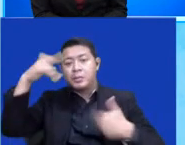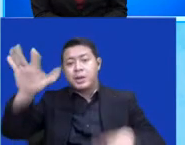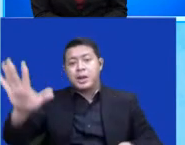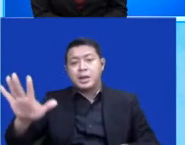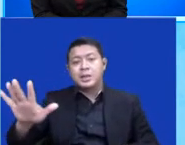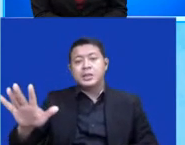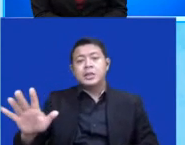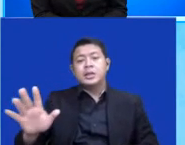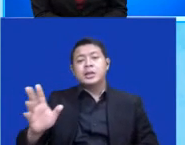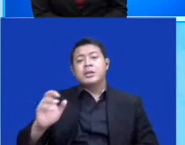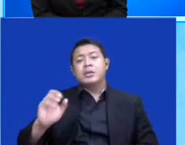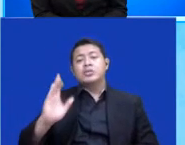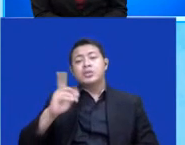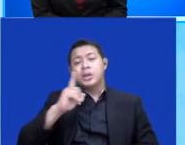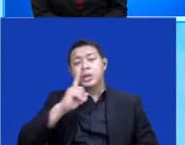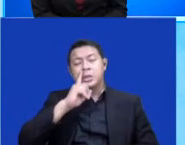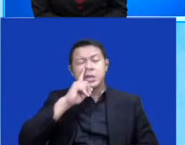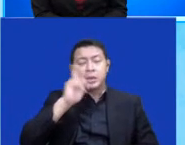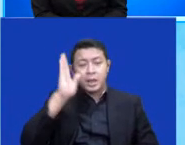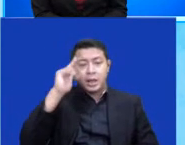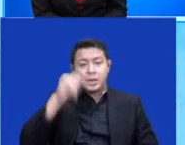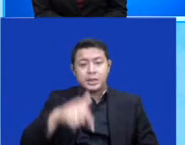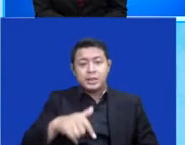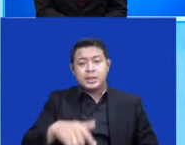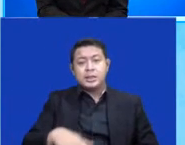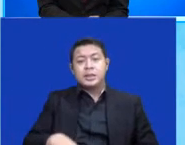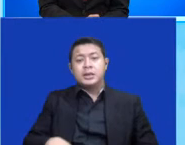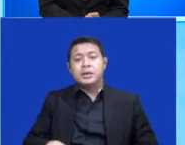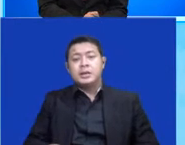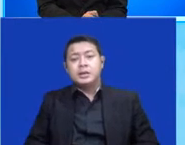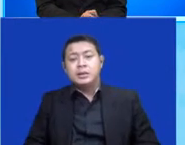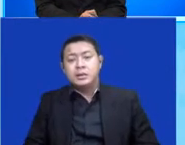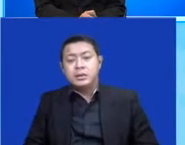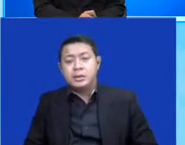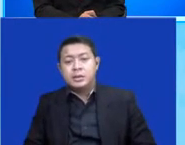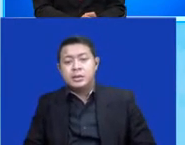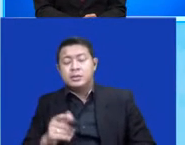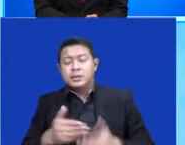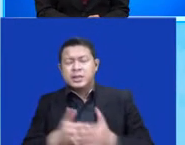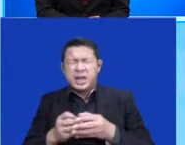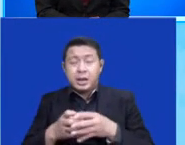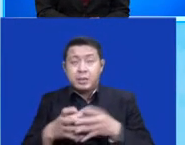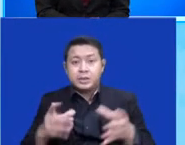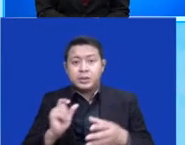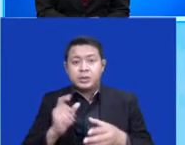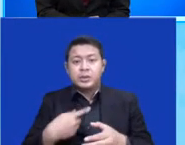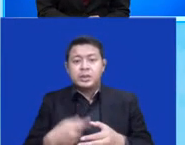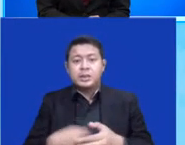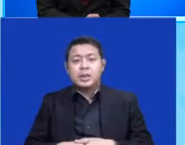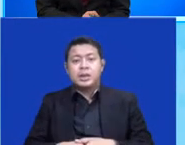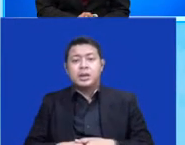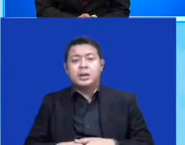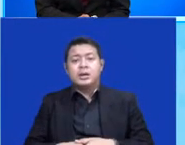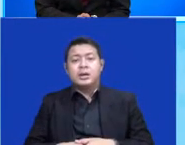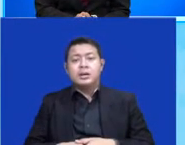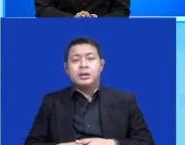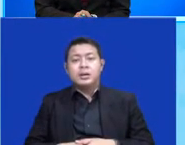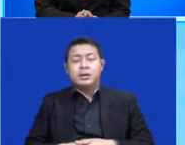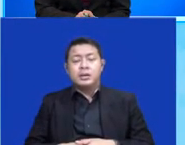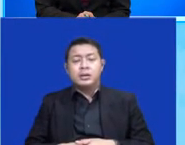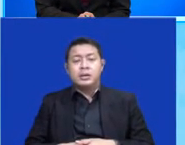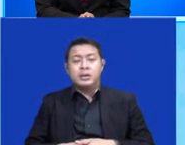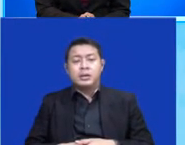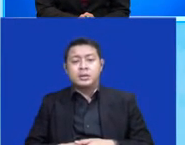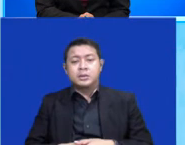kita udah swab dulu nih sehari ini. Jadi itu tantangan terbesar kita adalah ya menjangkau itu.